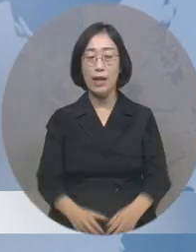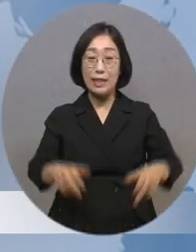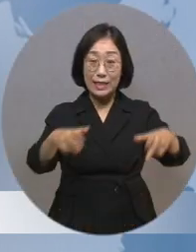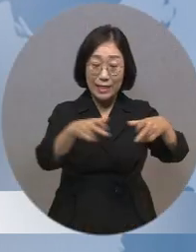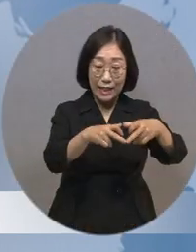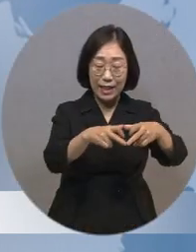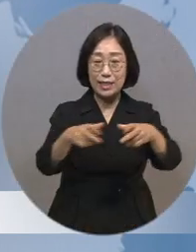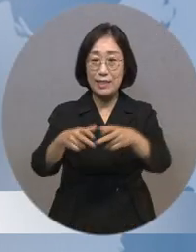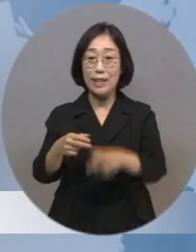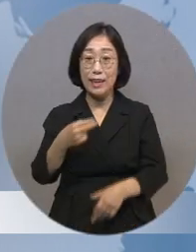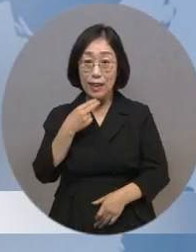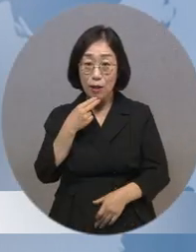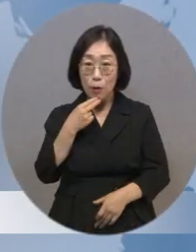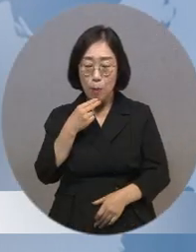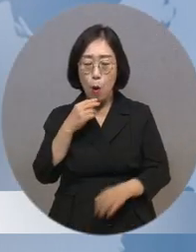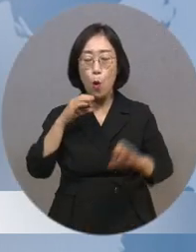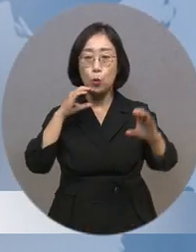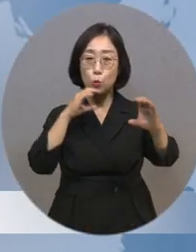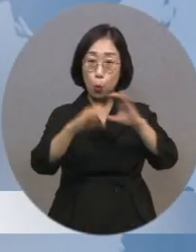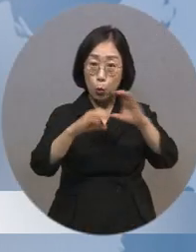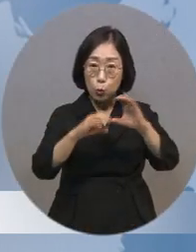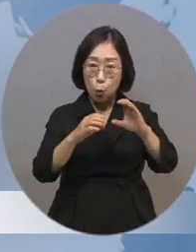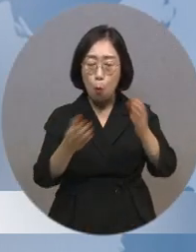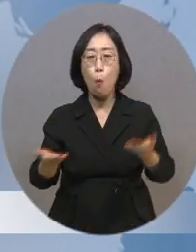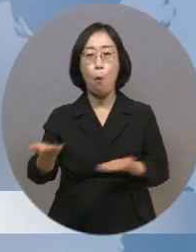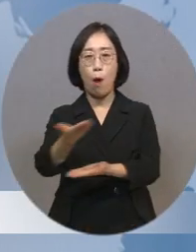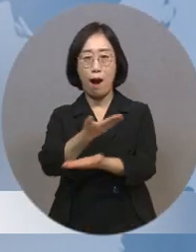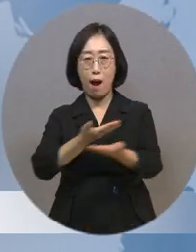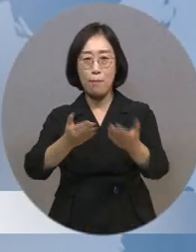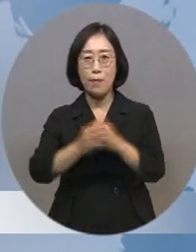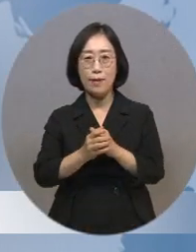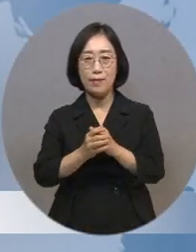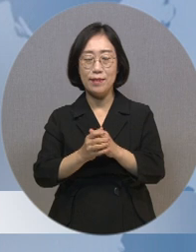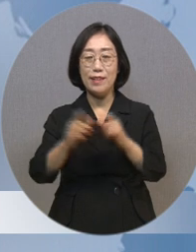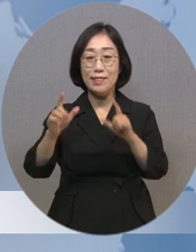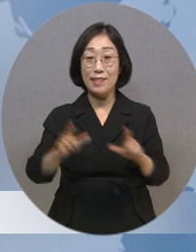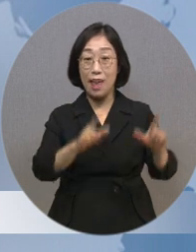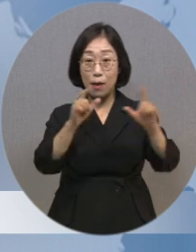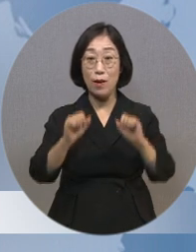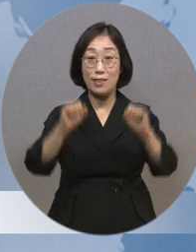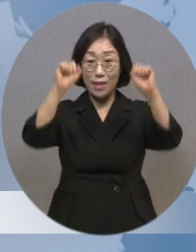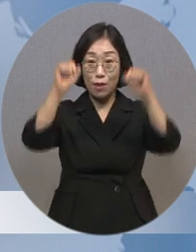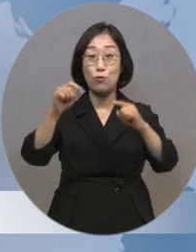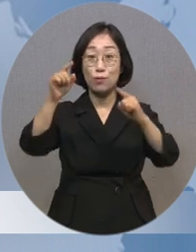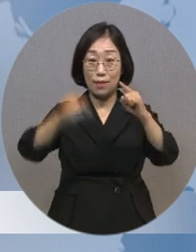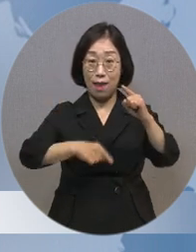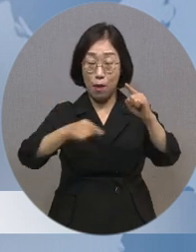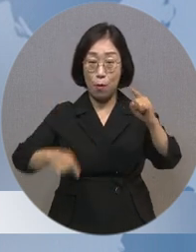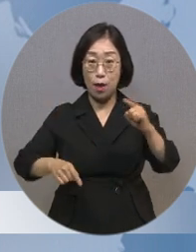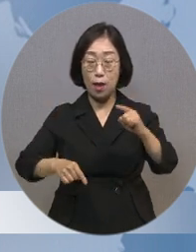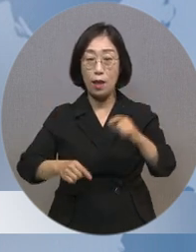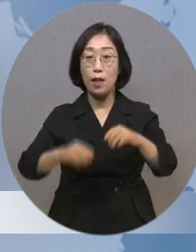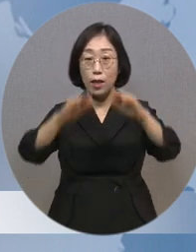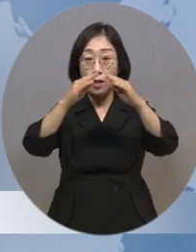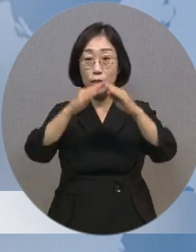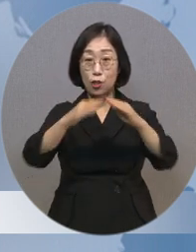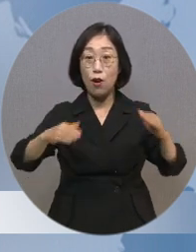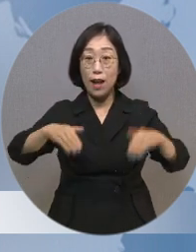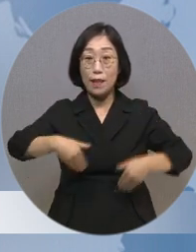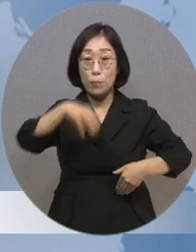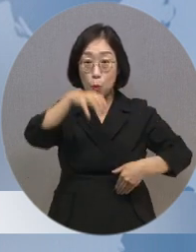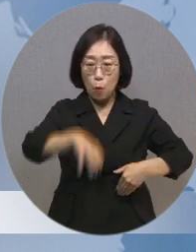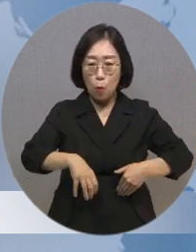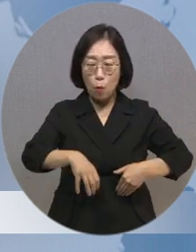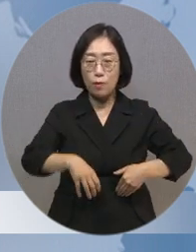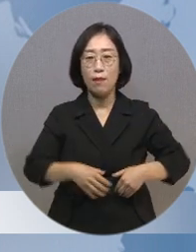장애인과 비장애인의 소통과 화합의 축제인 장애인 생활체육대회가 전남도 모든 시군의 뜨거운 참여로